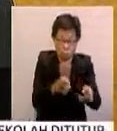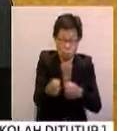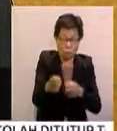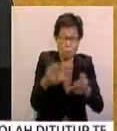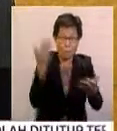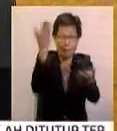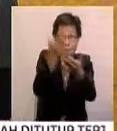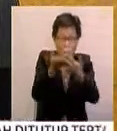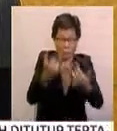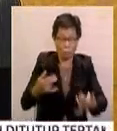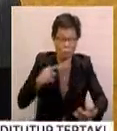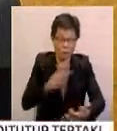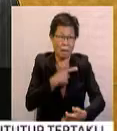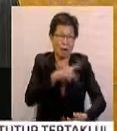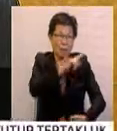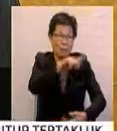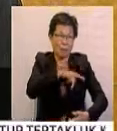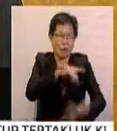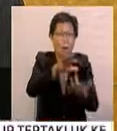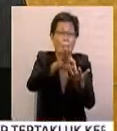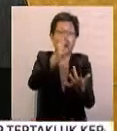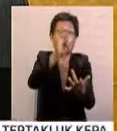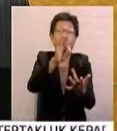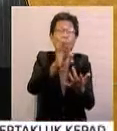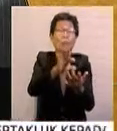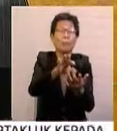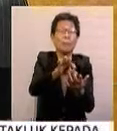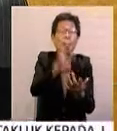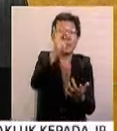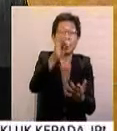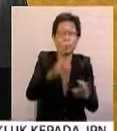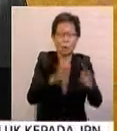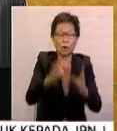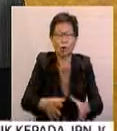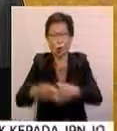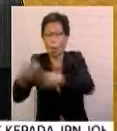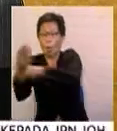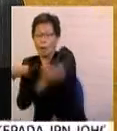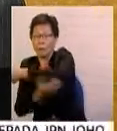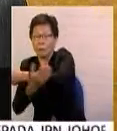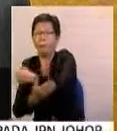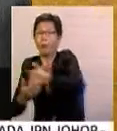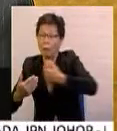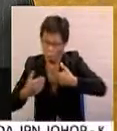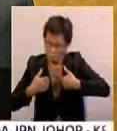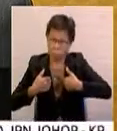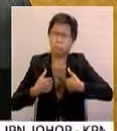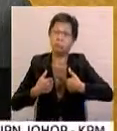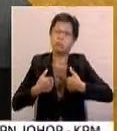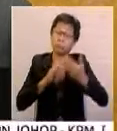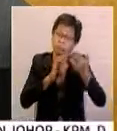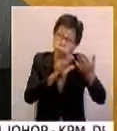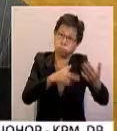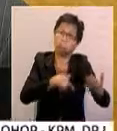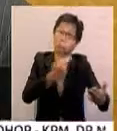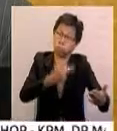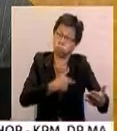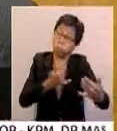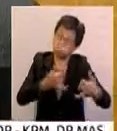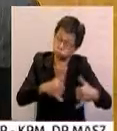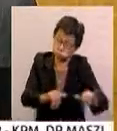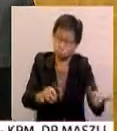walaupun kita memilih pengurus daripada luar masih juga emas mengalami kerugian.